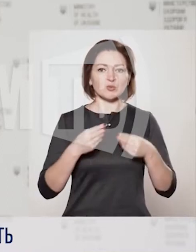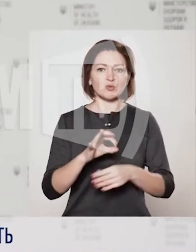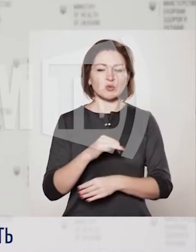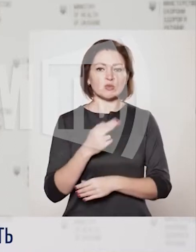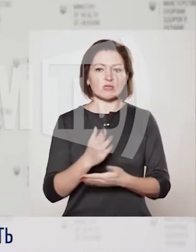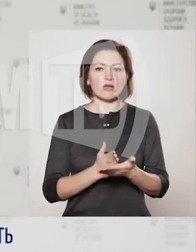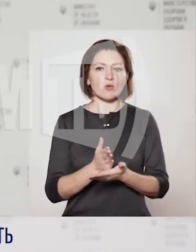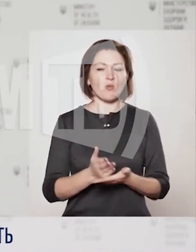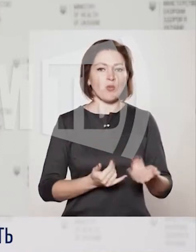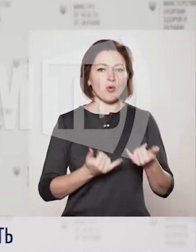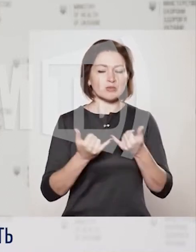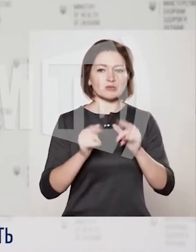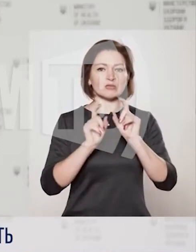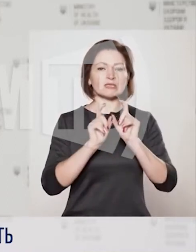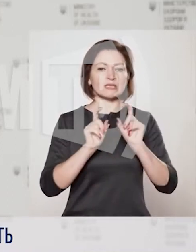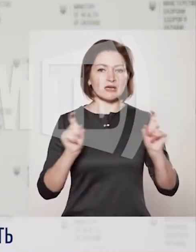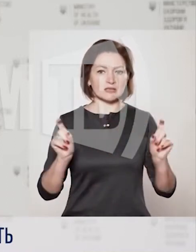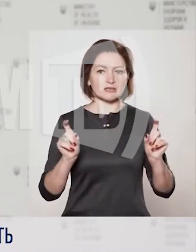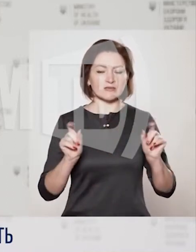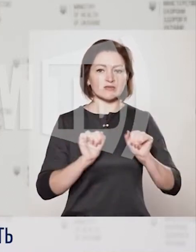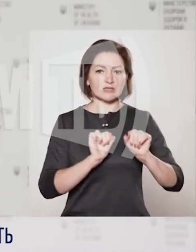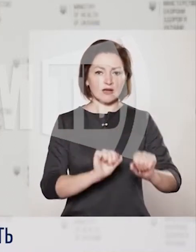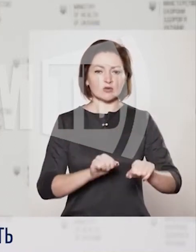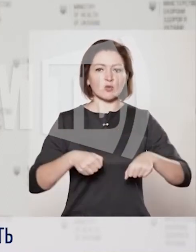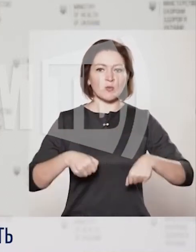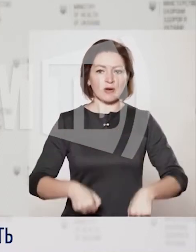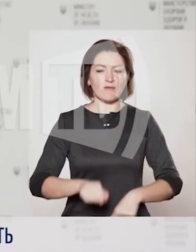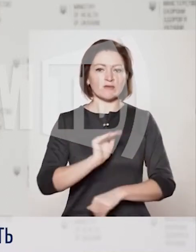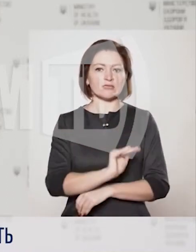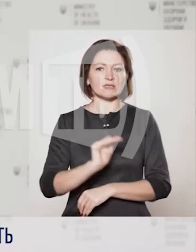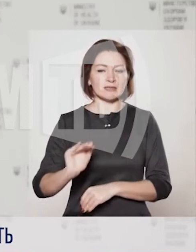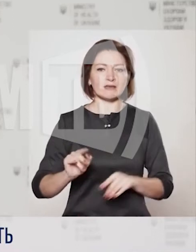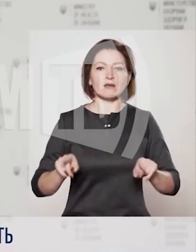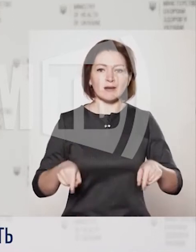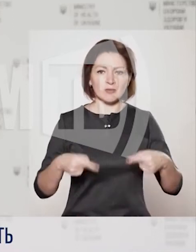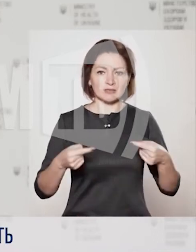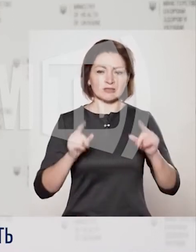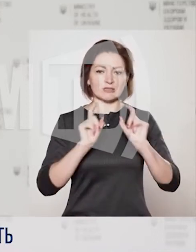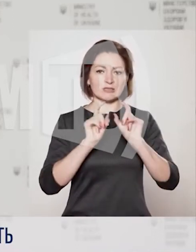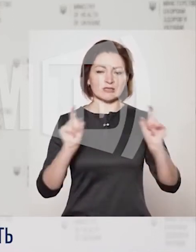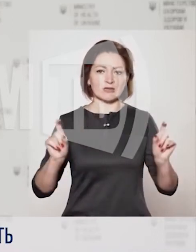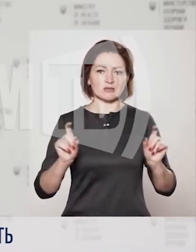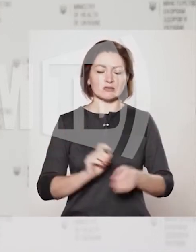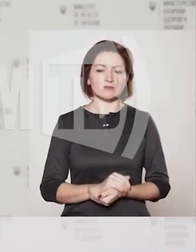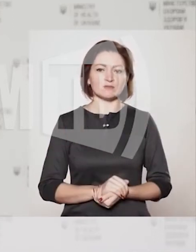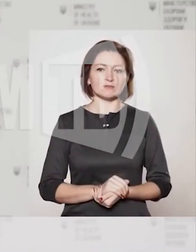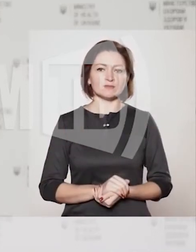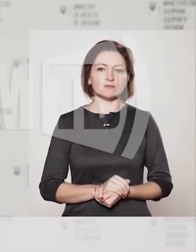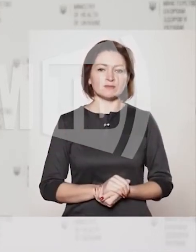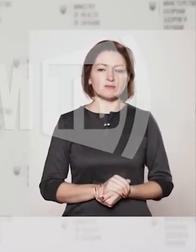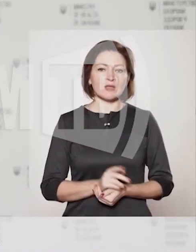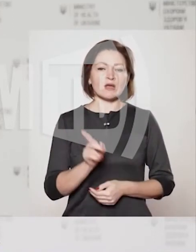послуги, закладів захисту прав дітей, реабілітаційних закладів.